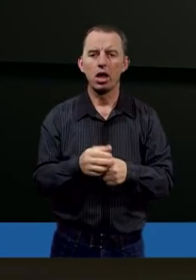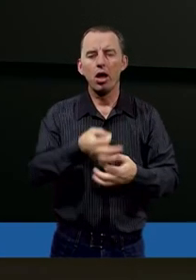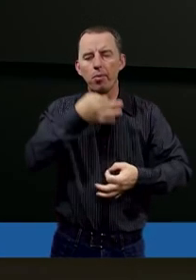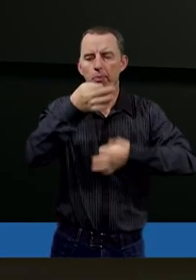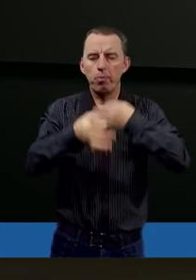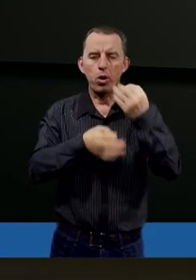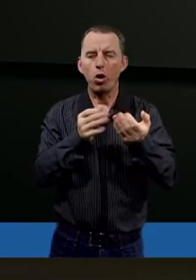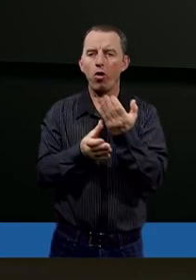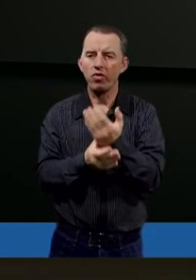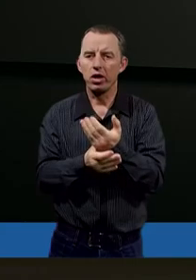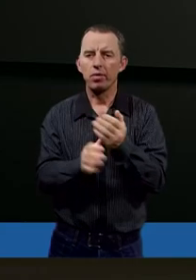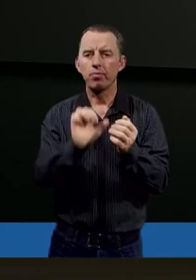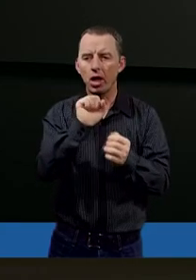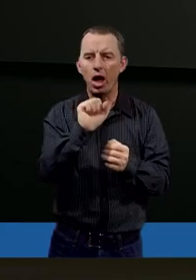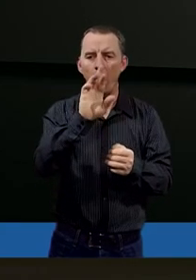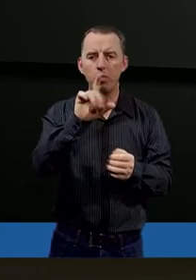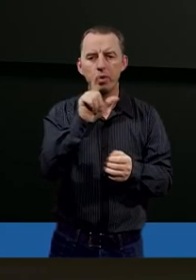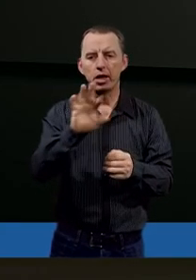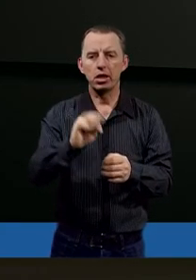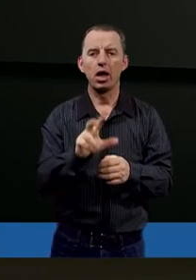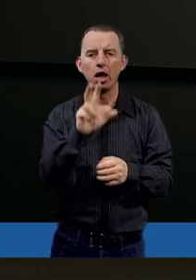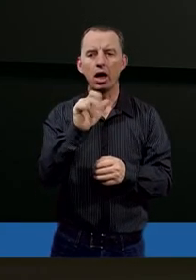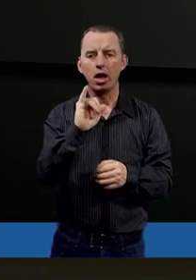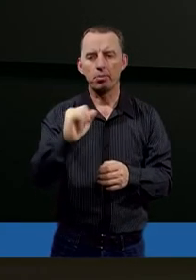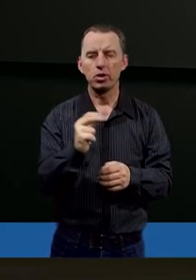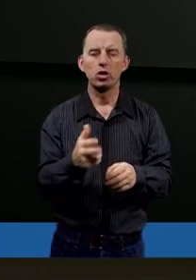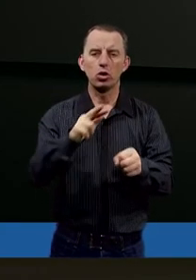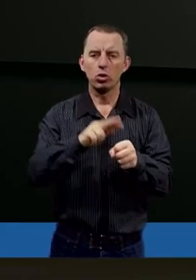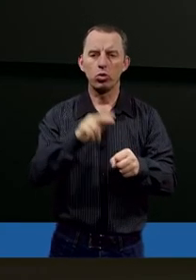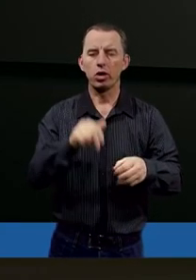powieść Alberta Camus, który